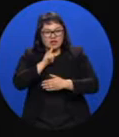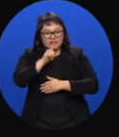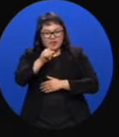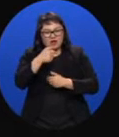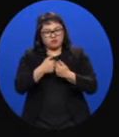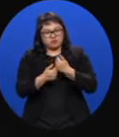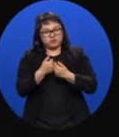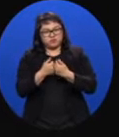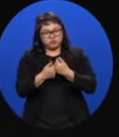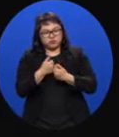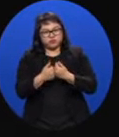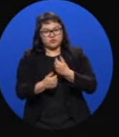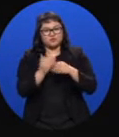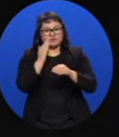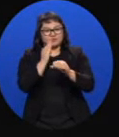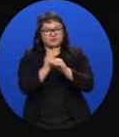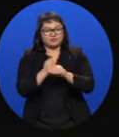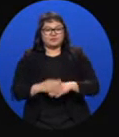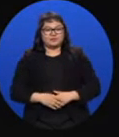의혹들이 일어나고 있습니다.